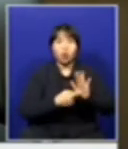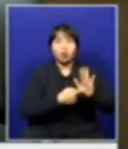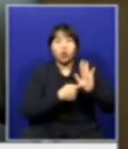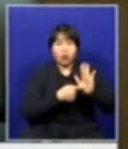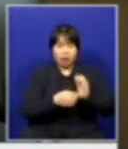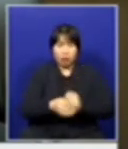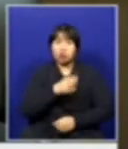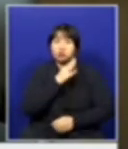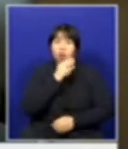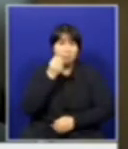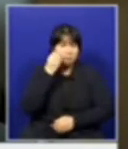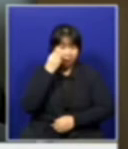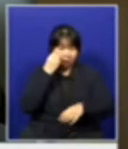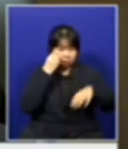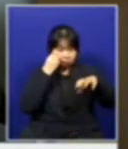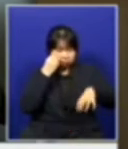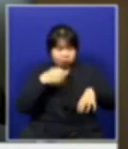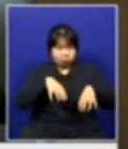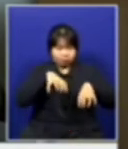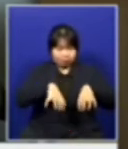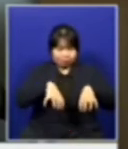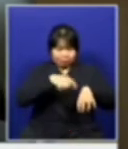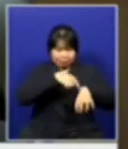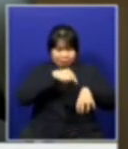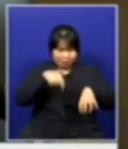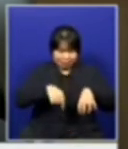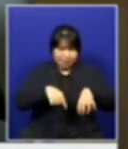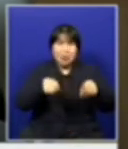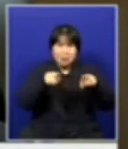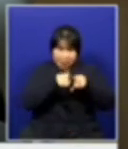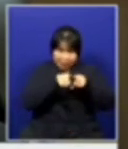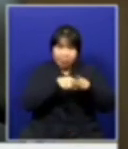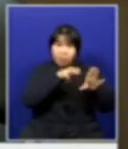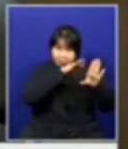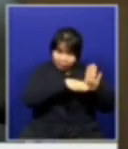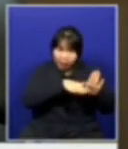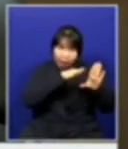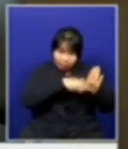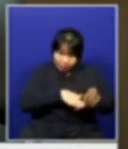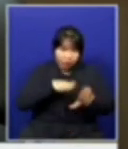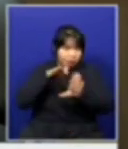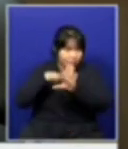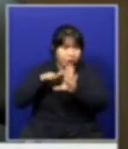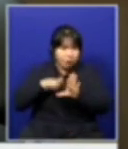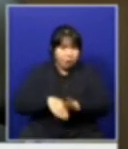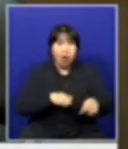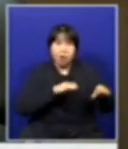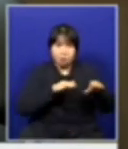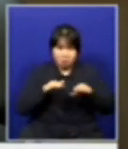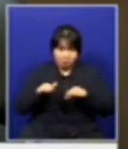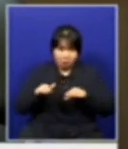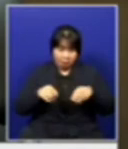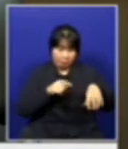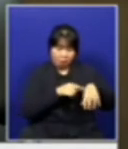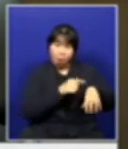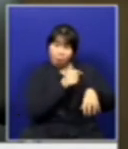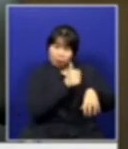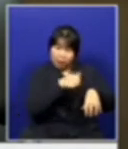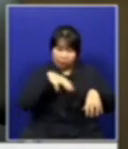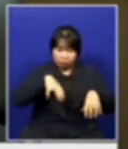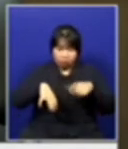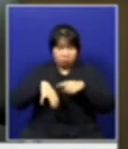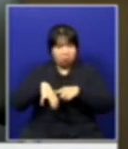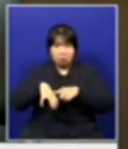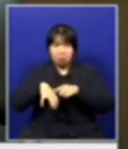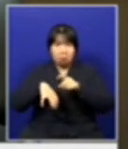านติดกันคุณสมบัติเหมือนกันลงทะเบียนเหมือนกันลงทะเบียนพร้อมกันบ้านหนึ่งได้อีกบ้านหนึ่งไม่ได้นะฮะ